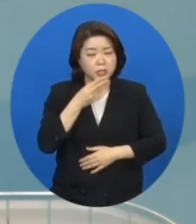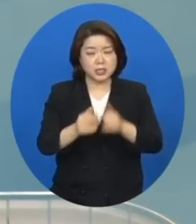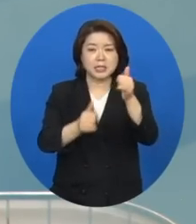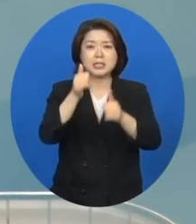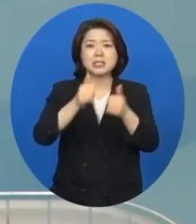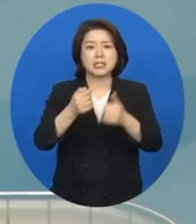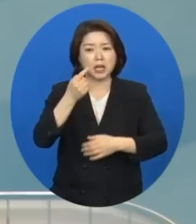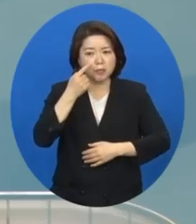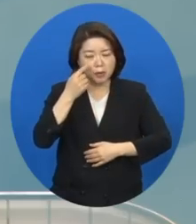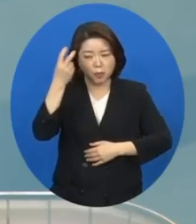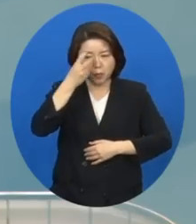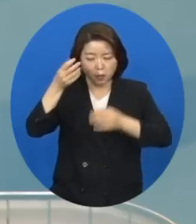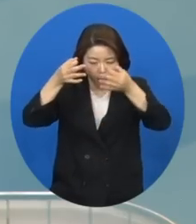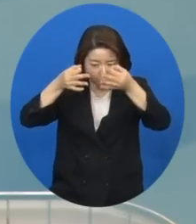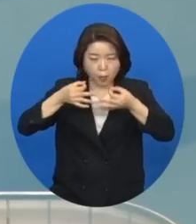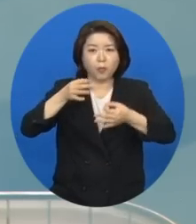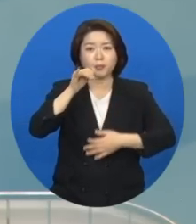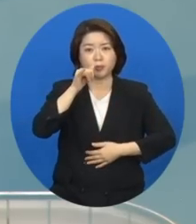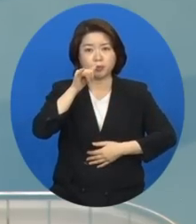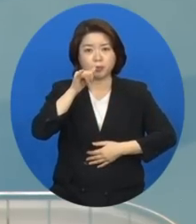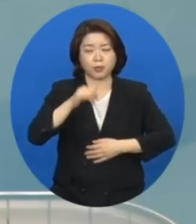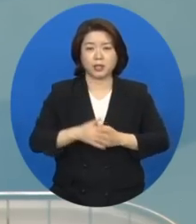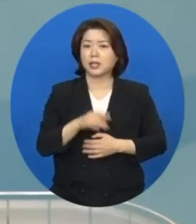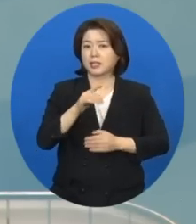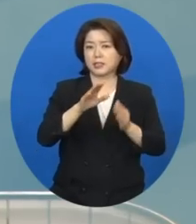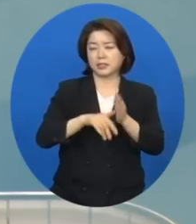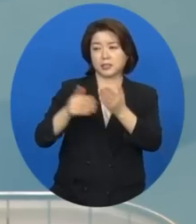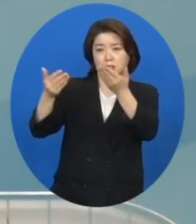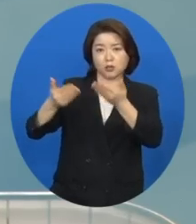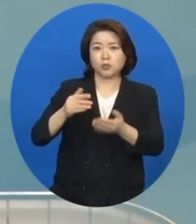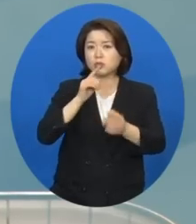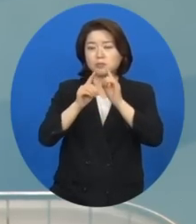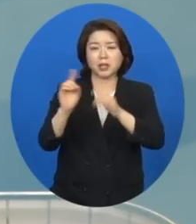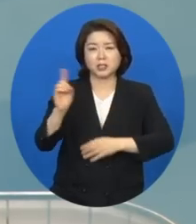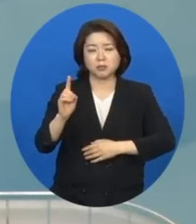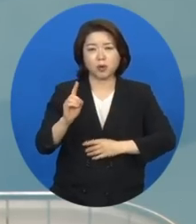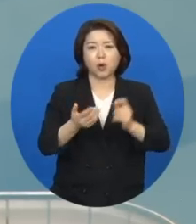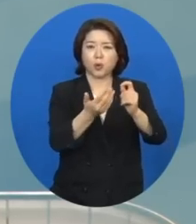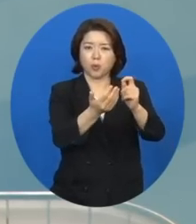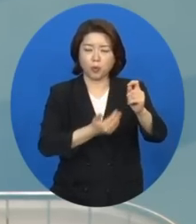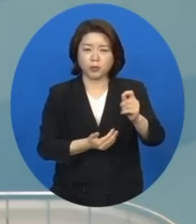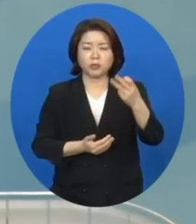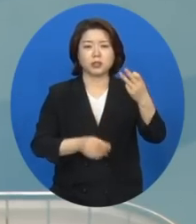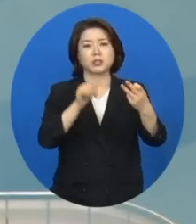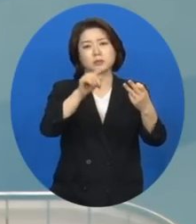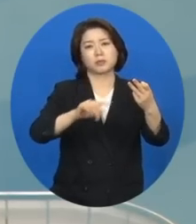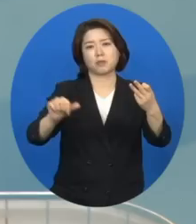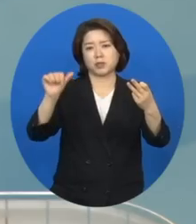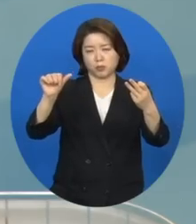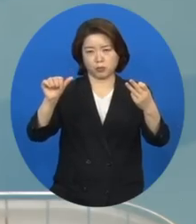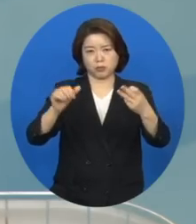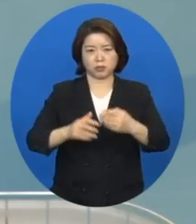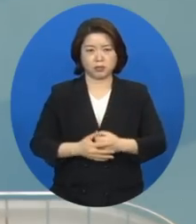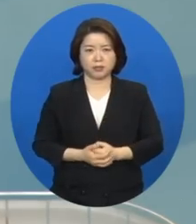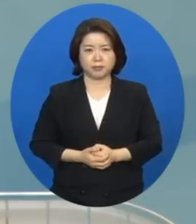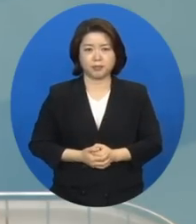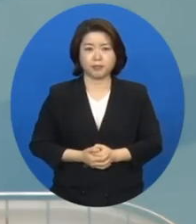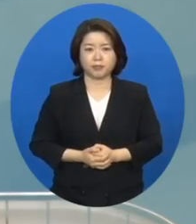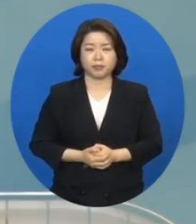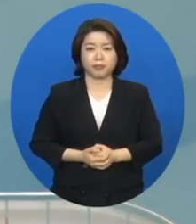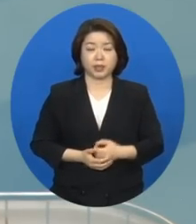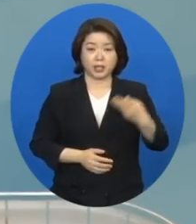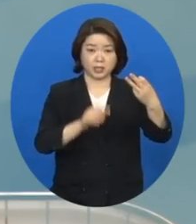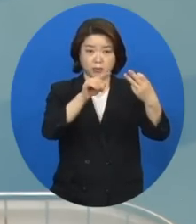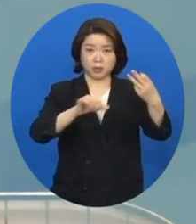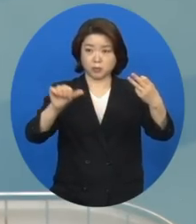시험하시고 점검하셨거든요. 그때 주셨던 말씀이 고린도전서 13장 5절 말씀이에요. 5절